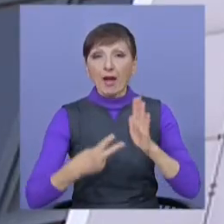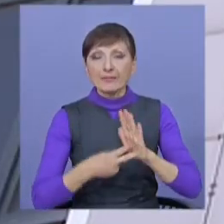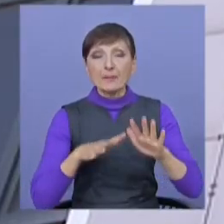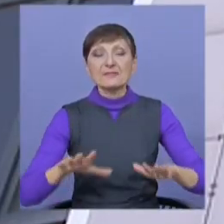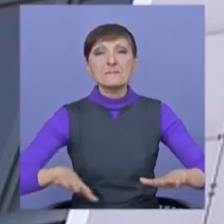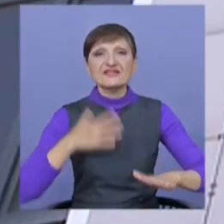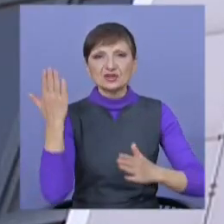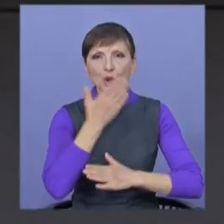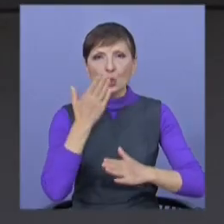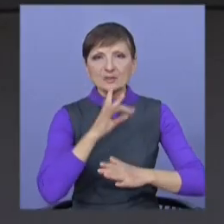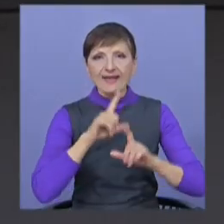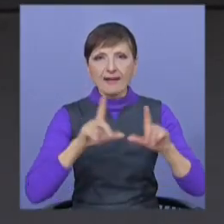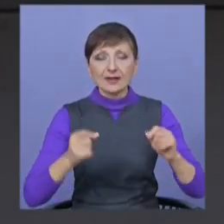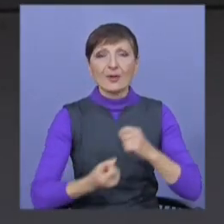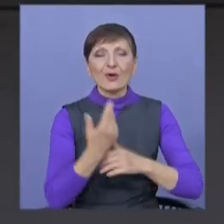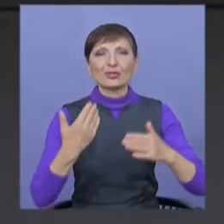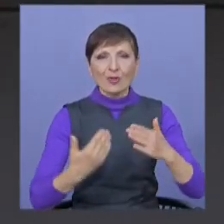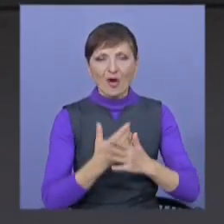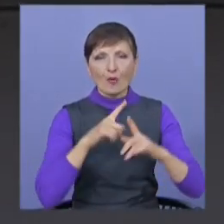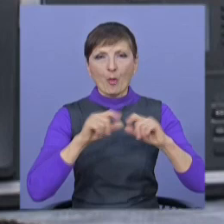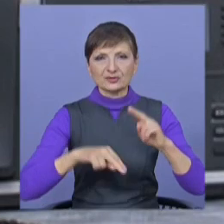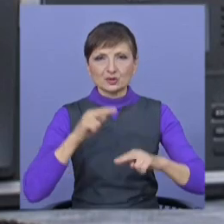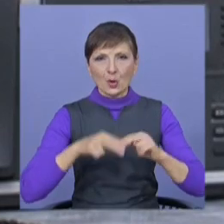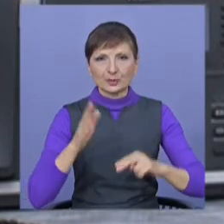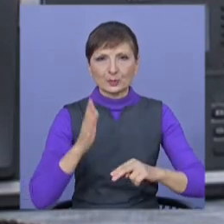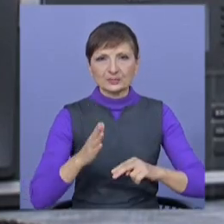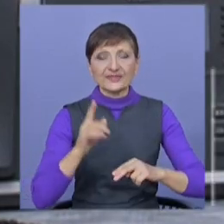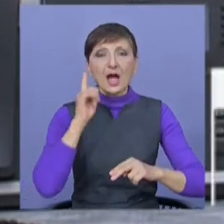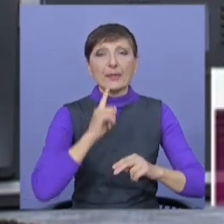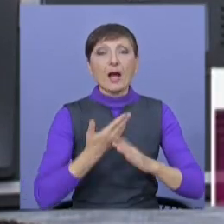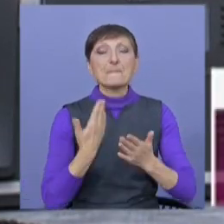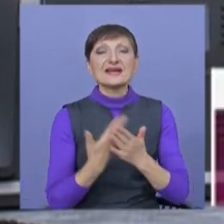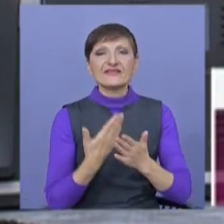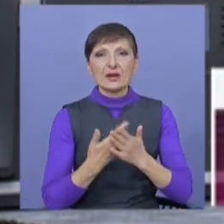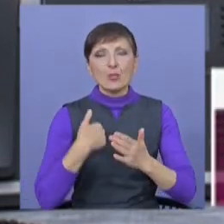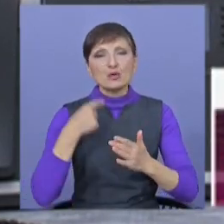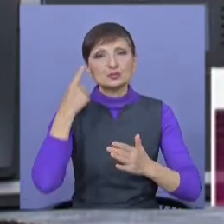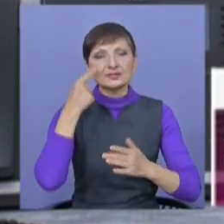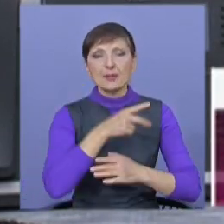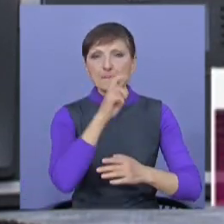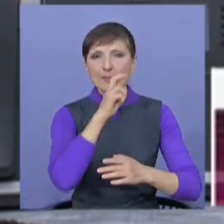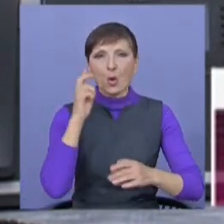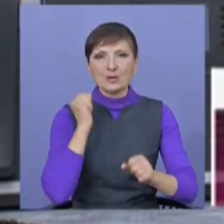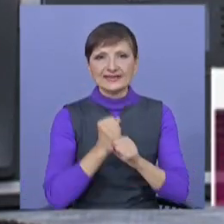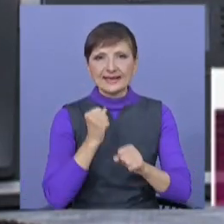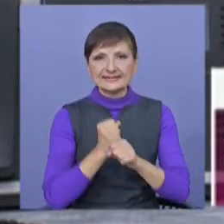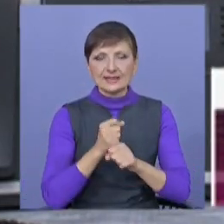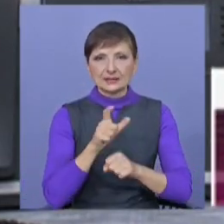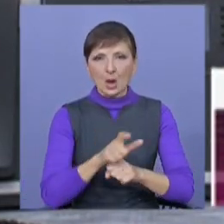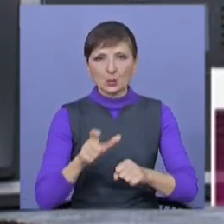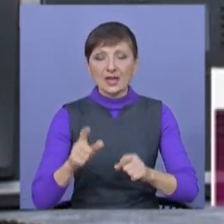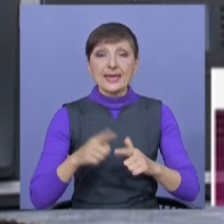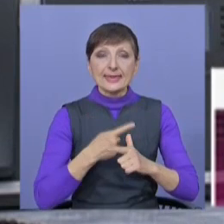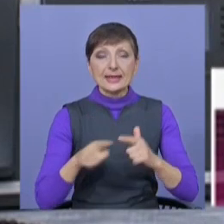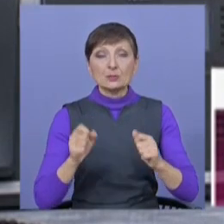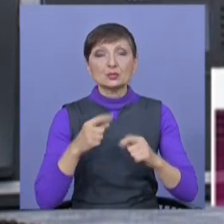месте бывшего кинотеатра появится новый социальный объект. Пока предварительно мы думаем, что, может, откроем там библиотеку для нужд населения, либо